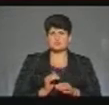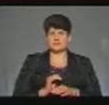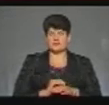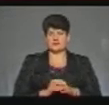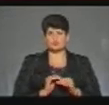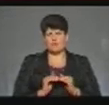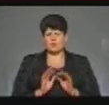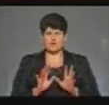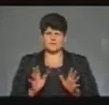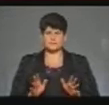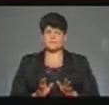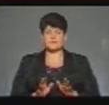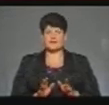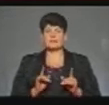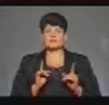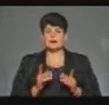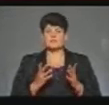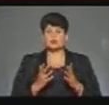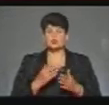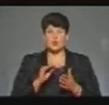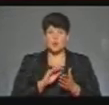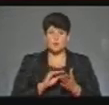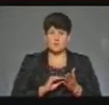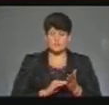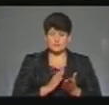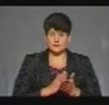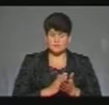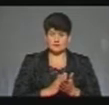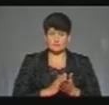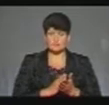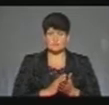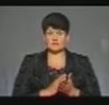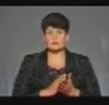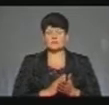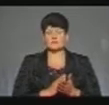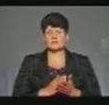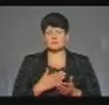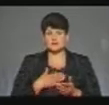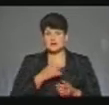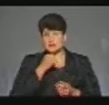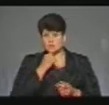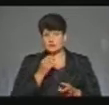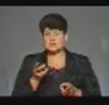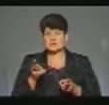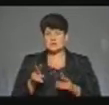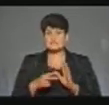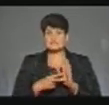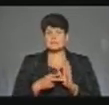мали, поля і так далі. Далі. Навіть якщо описано, зрештою, давайте далеко не йти. Мій дідусь залишив 7 гектарів